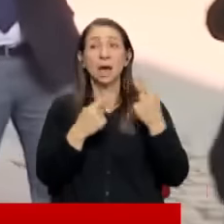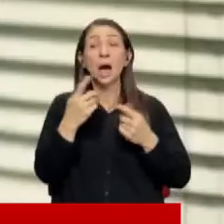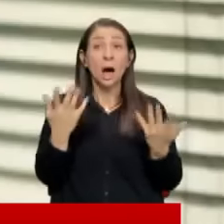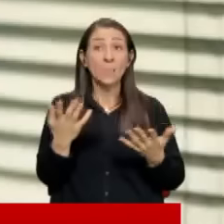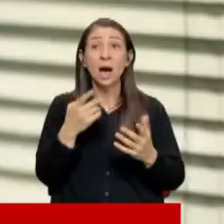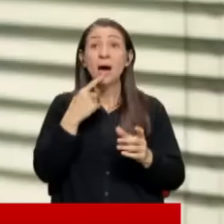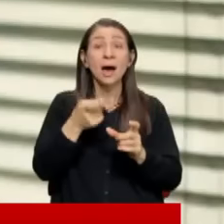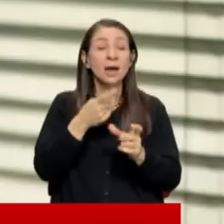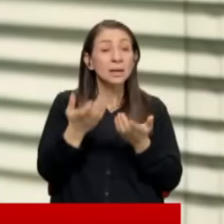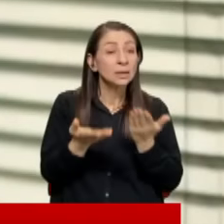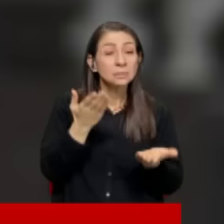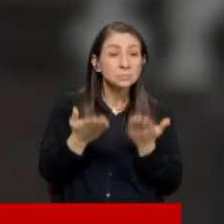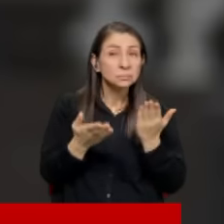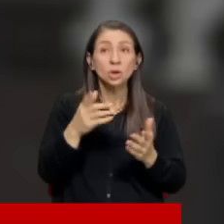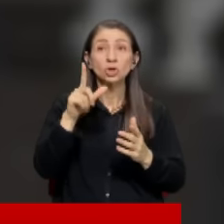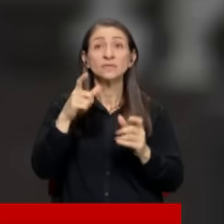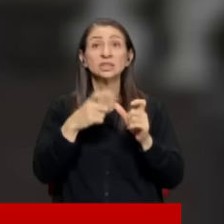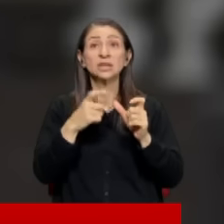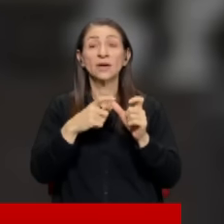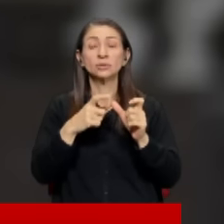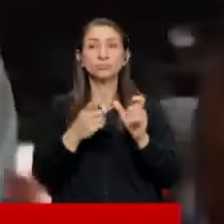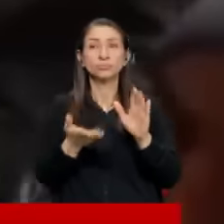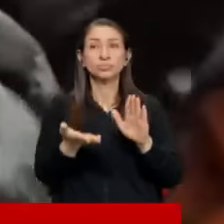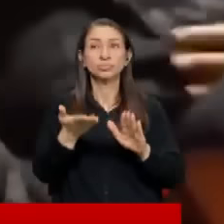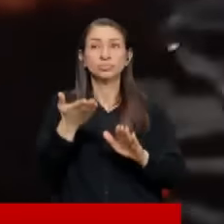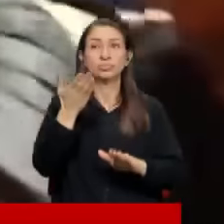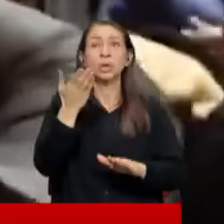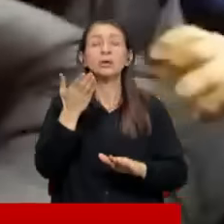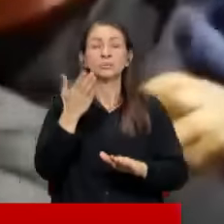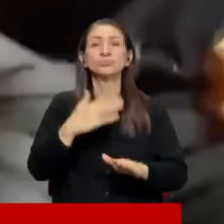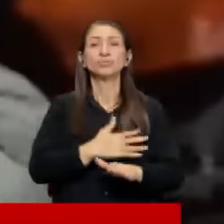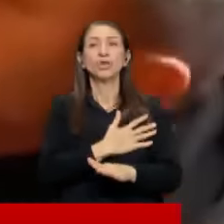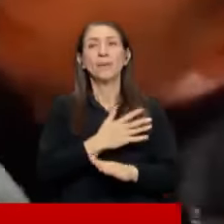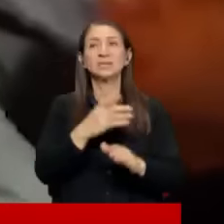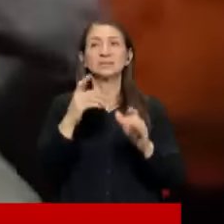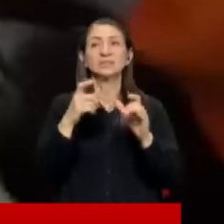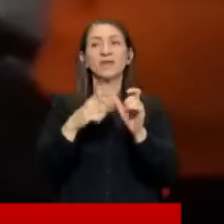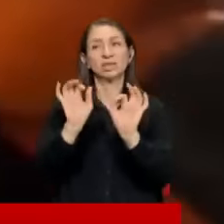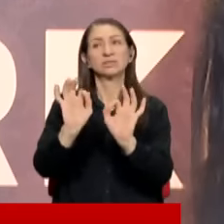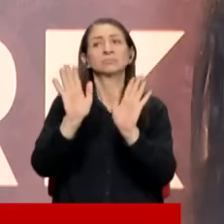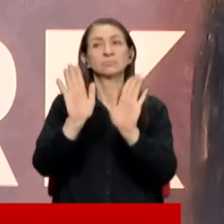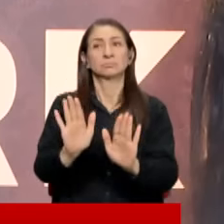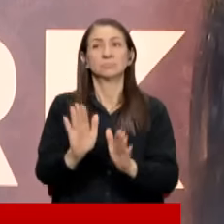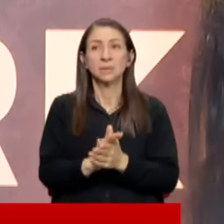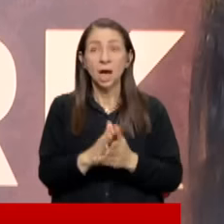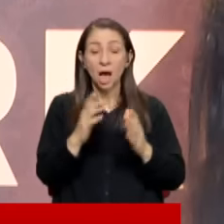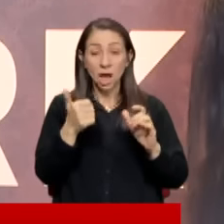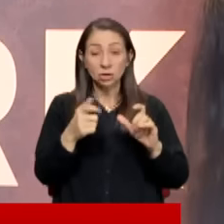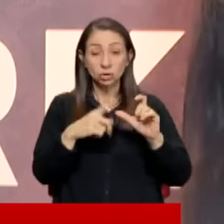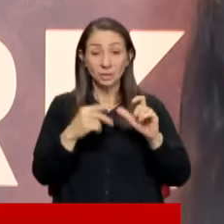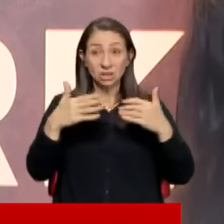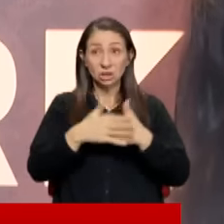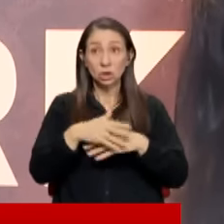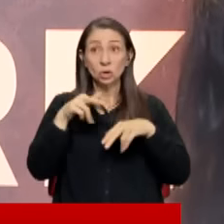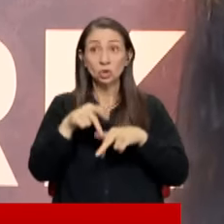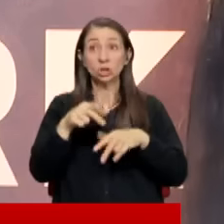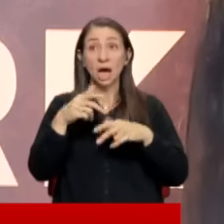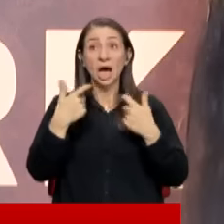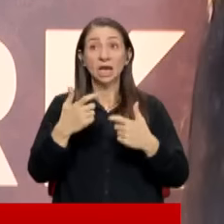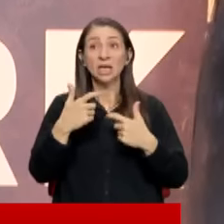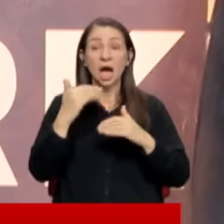Ancak anketlerde Lütfü Savaş'ın isminin öne çıktığı gerekçesiyle CHP Savaş'tan vazgeçmedi. 6 Şubat gecesi yürüyüşte